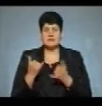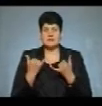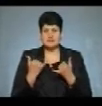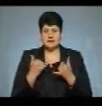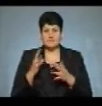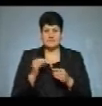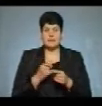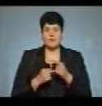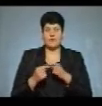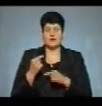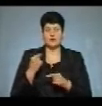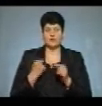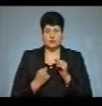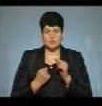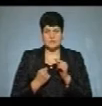все вернулося,